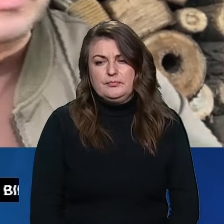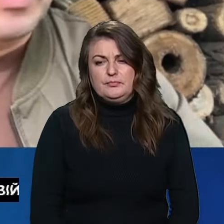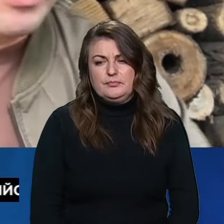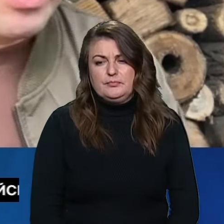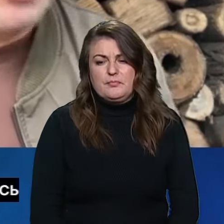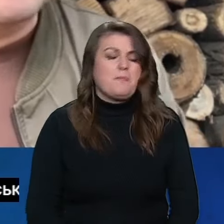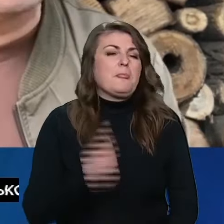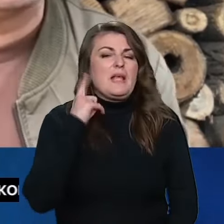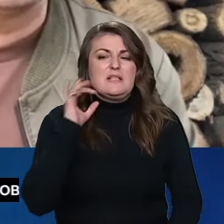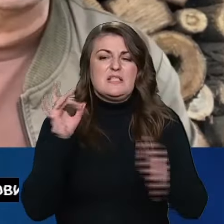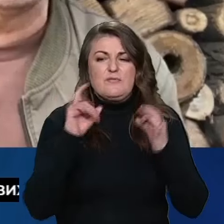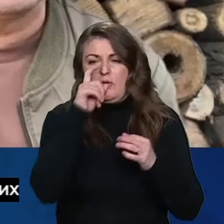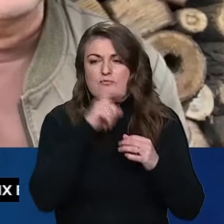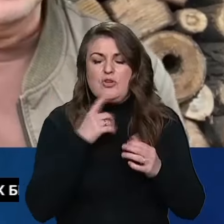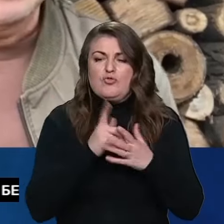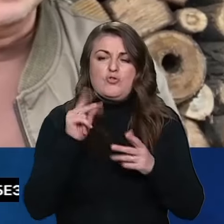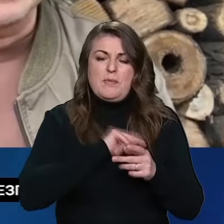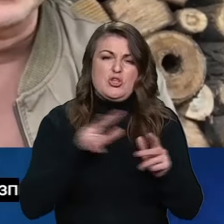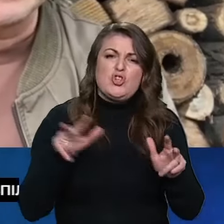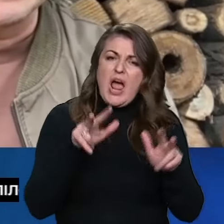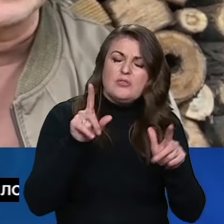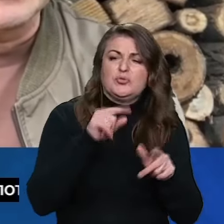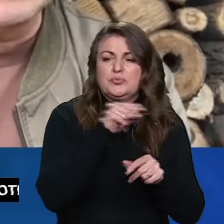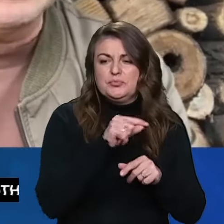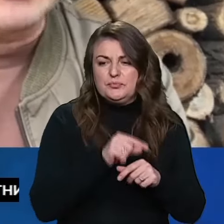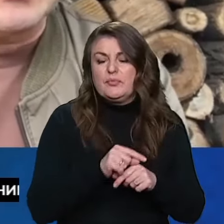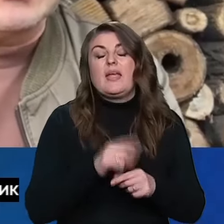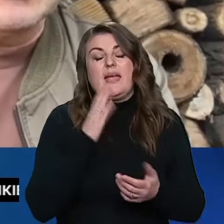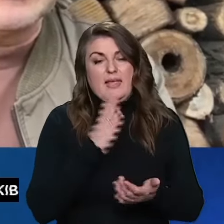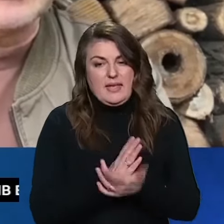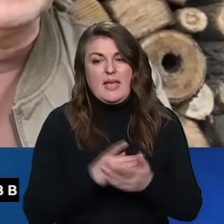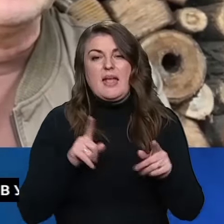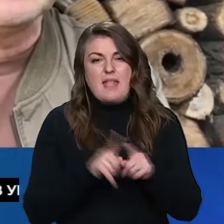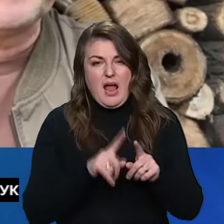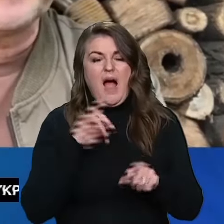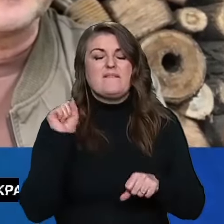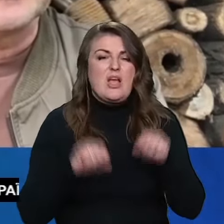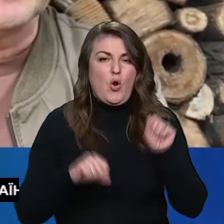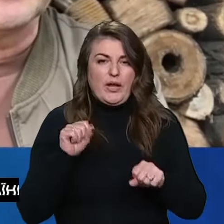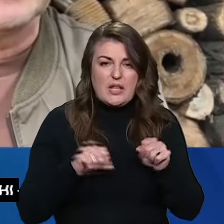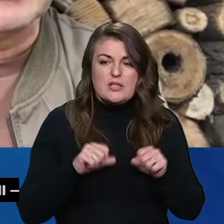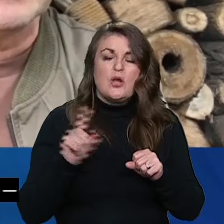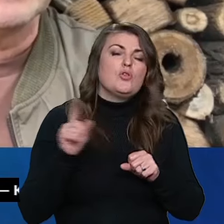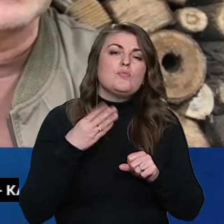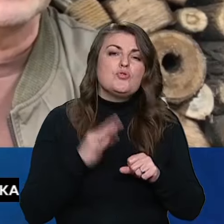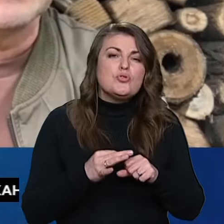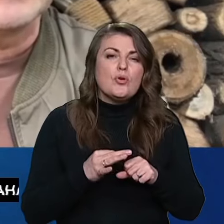Звук незрозумілий, чи шахет, чи щось працює. Є така вірогідність, тому